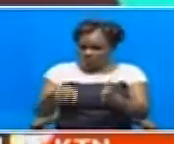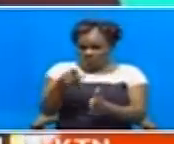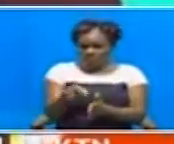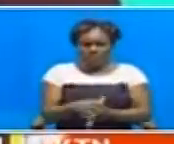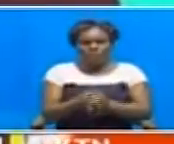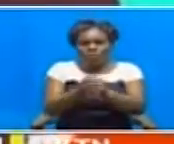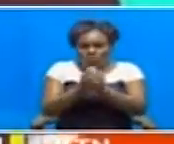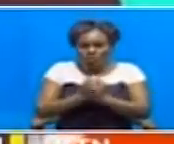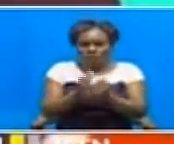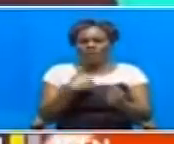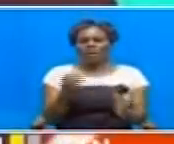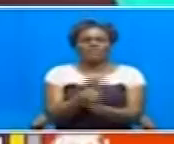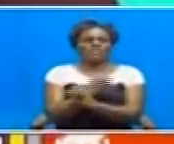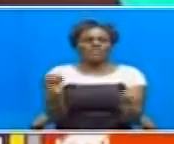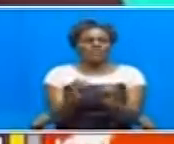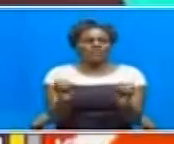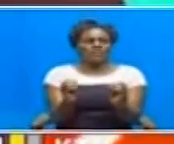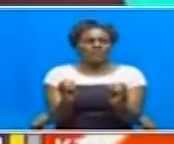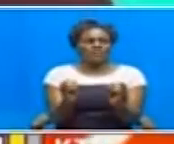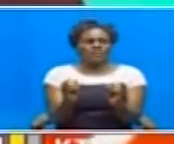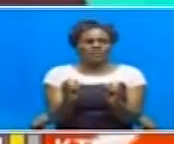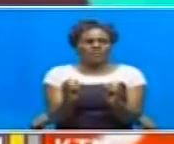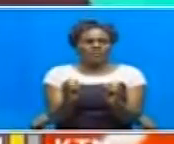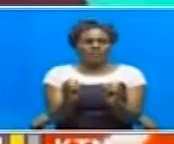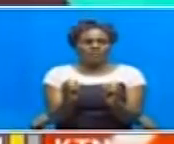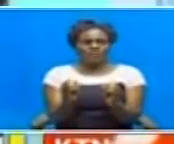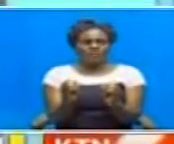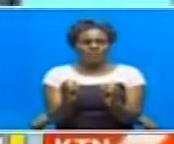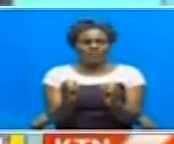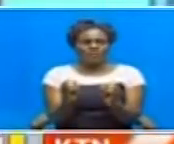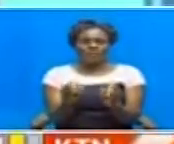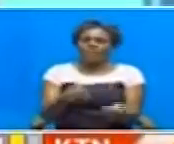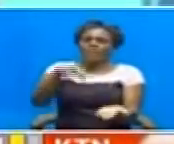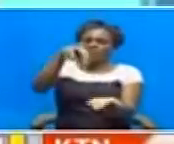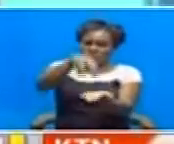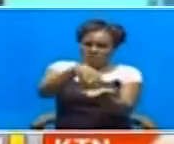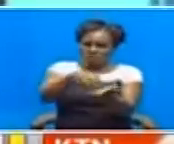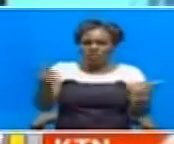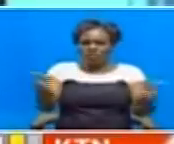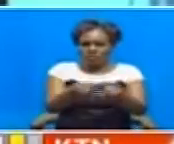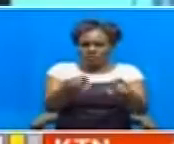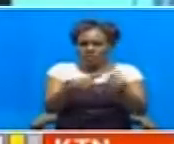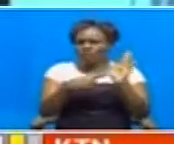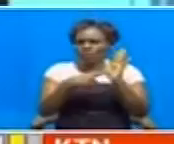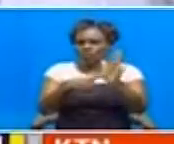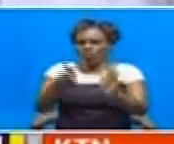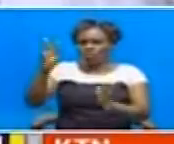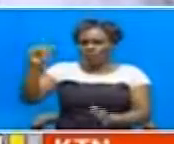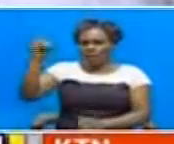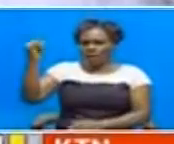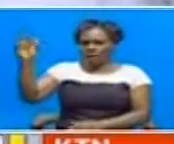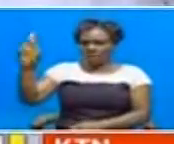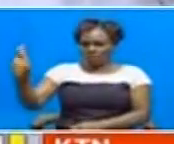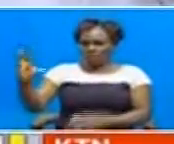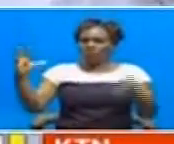ibada. Itakuwa kila mtu anakukimbia, hakuna kuswali, na swala ni muhimu. Hali sawia inathirika katika kaunti za Wajia,